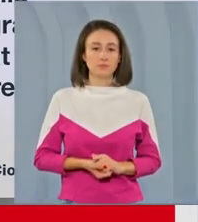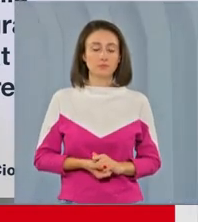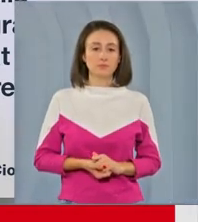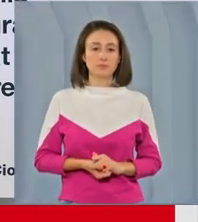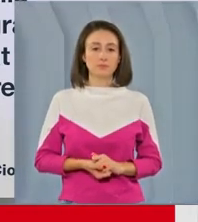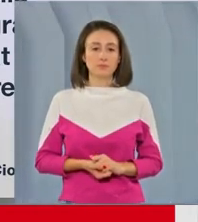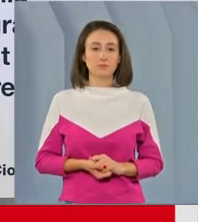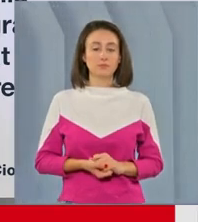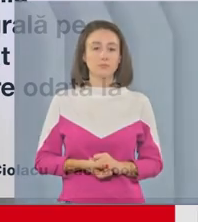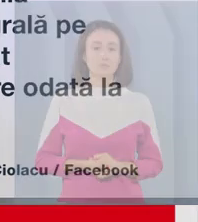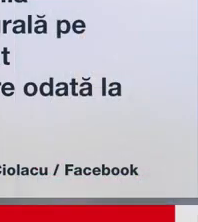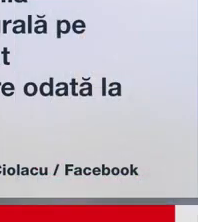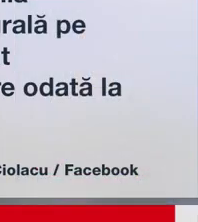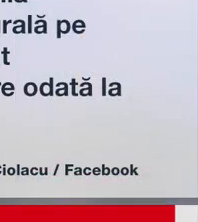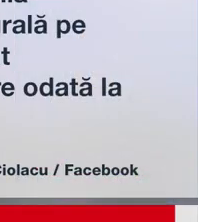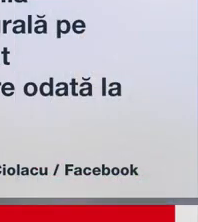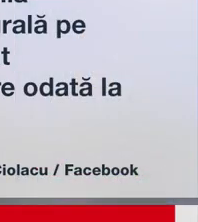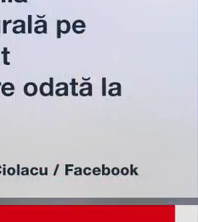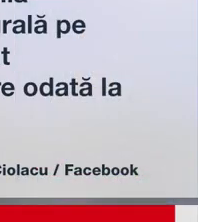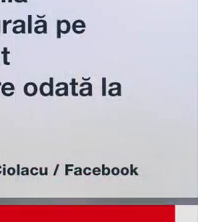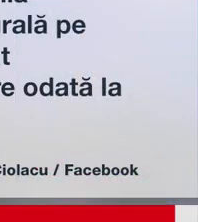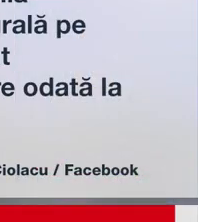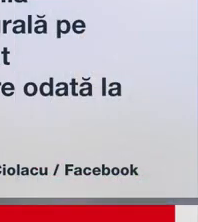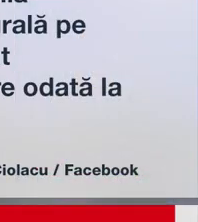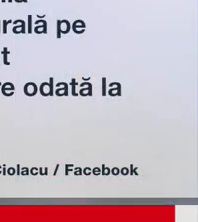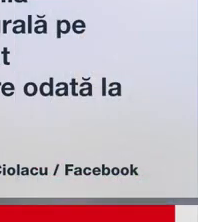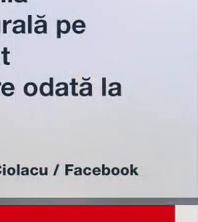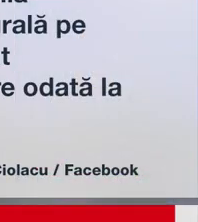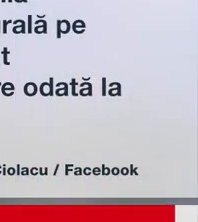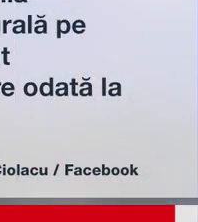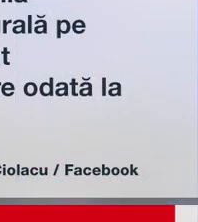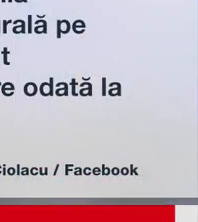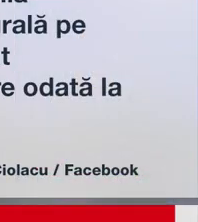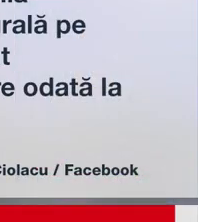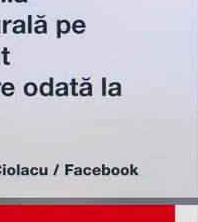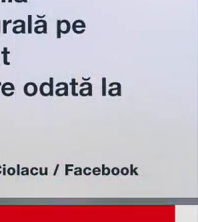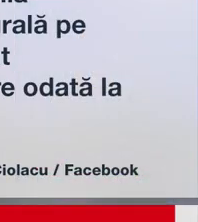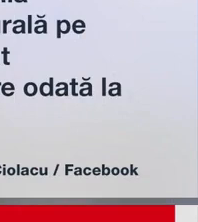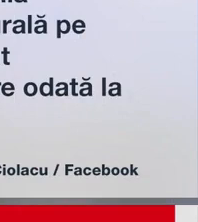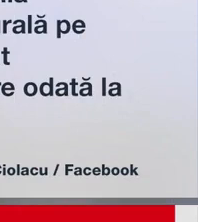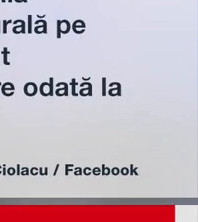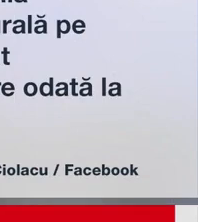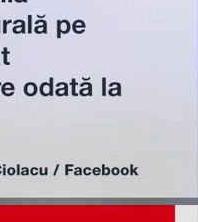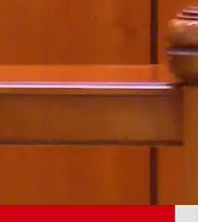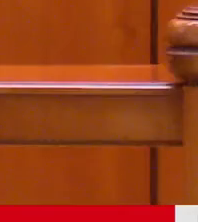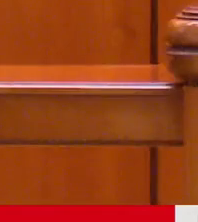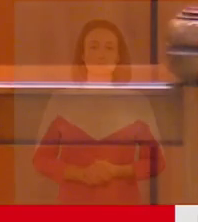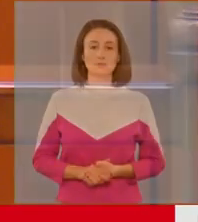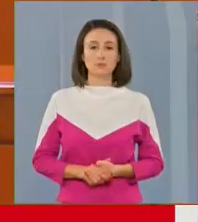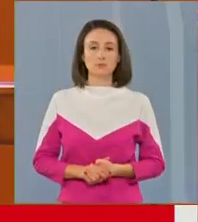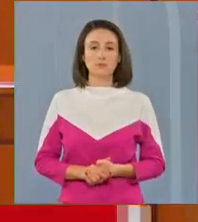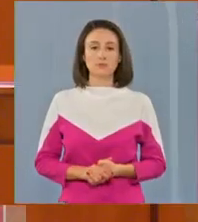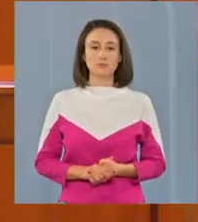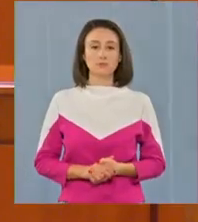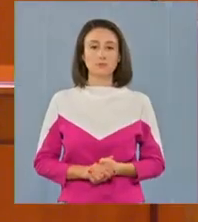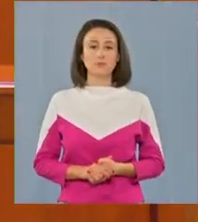ce căuta într-un stat democratic. Această discuție, care apare odată la ceva timp, nu își are rostul, a cerut premierul.